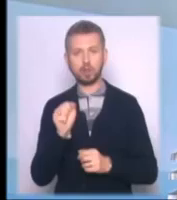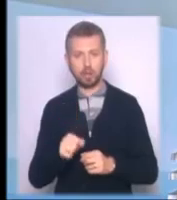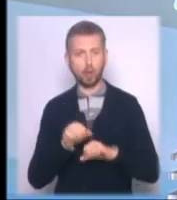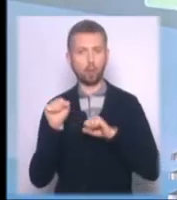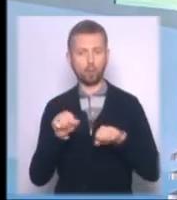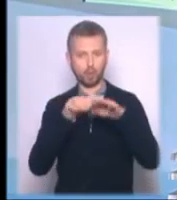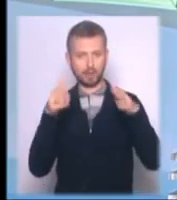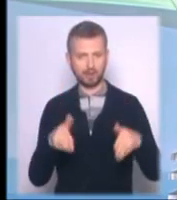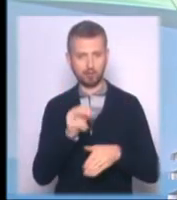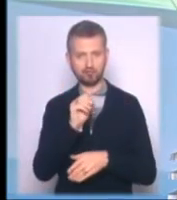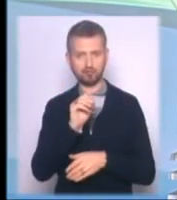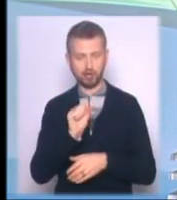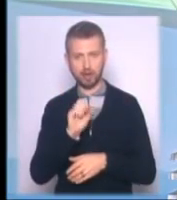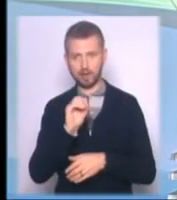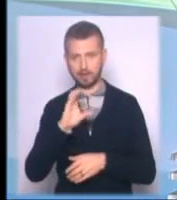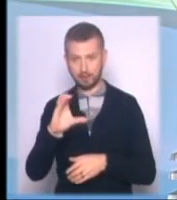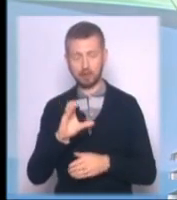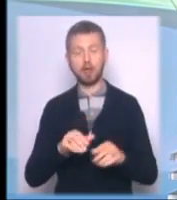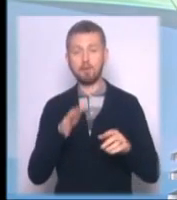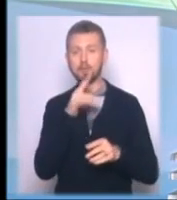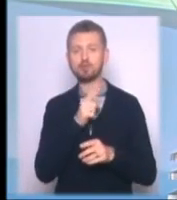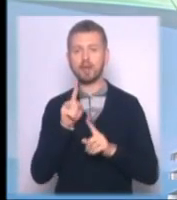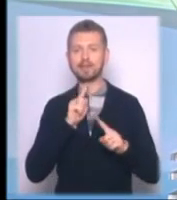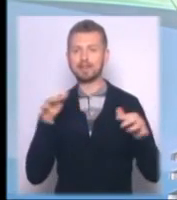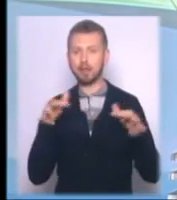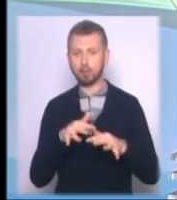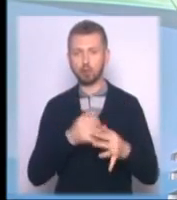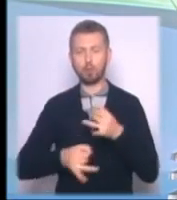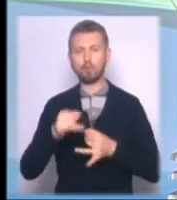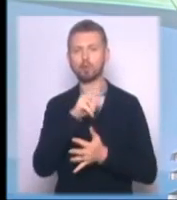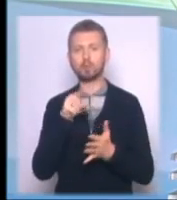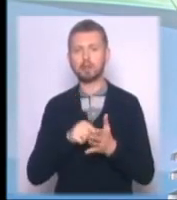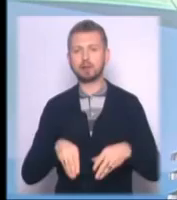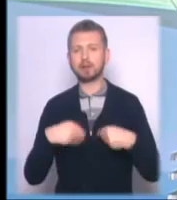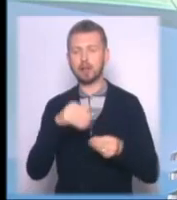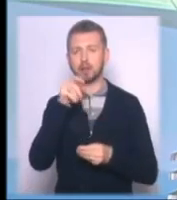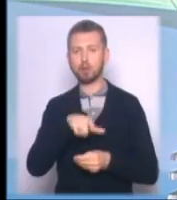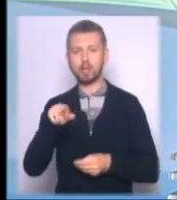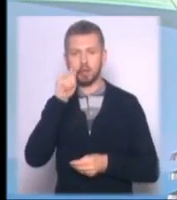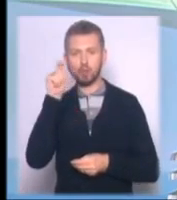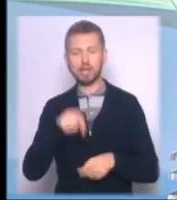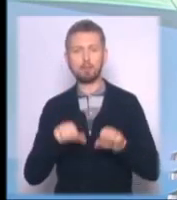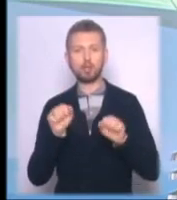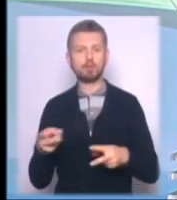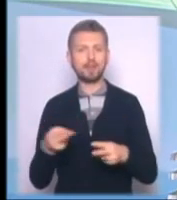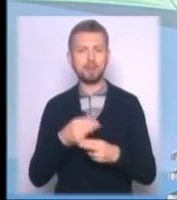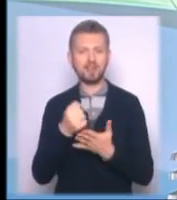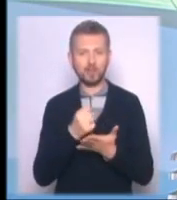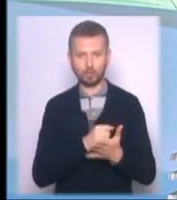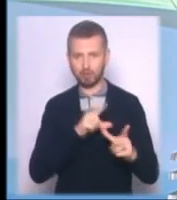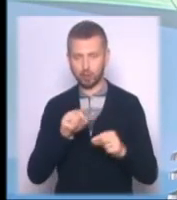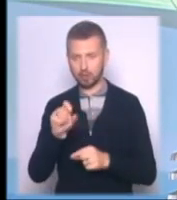ЧАЕС. Також під час саміту обговорювалось питання надання громадянам України можливості безвізових поїздок до ЄС. Петро Порошенко повідомив,